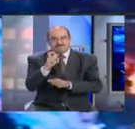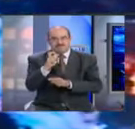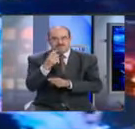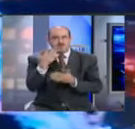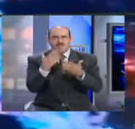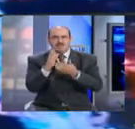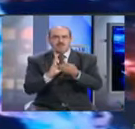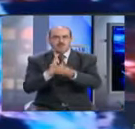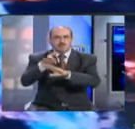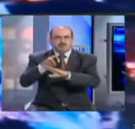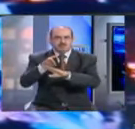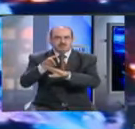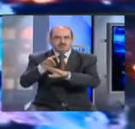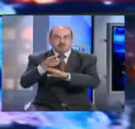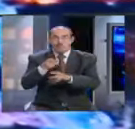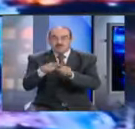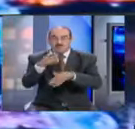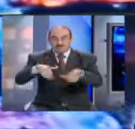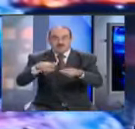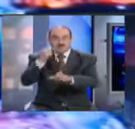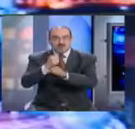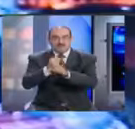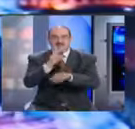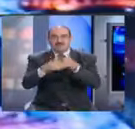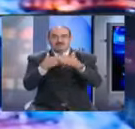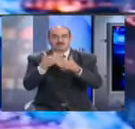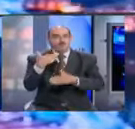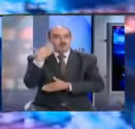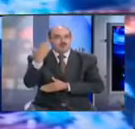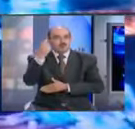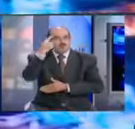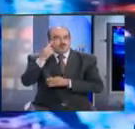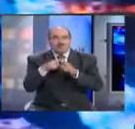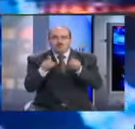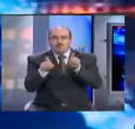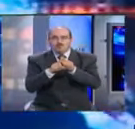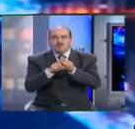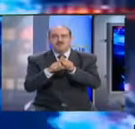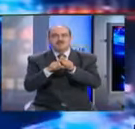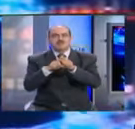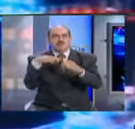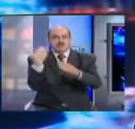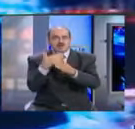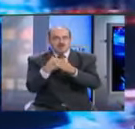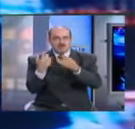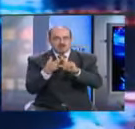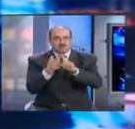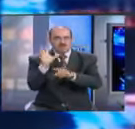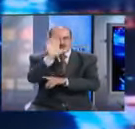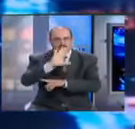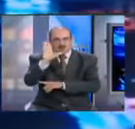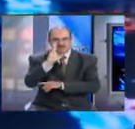الدخول المقبل في والعمل على تطويرها لاحقا لتصبح مؤسسة ذات بعد